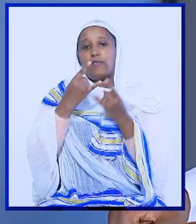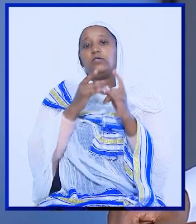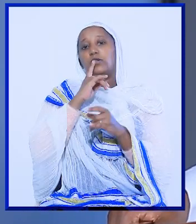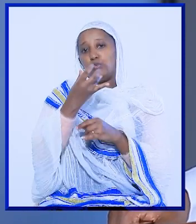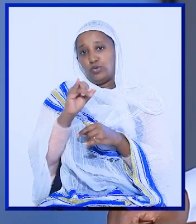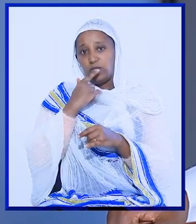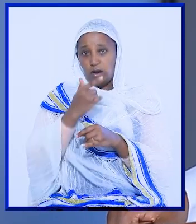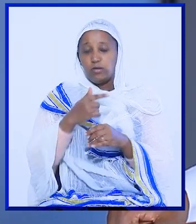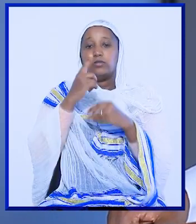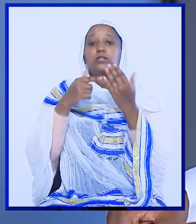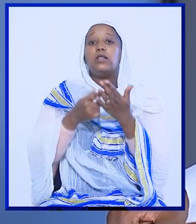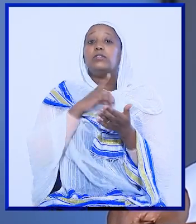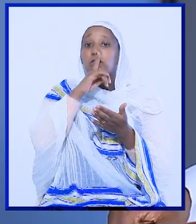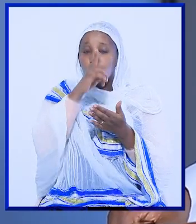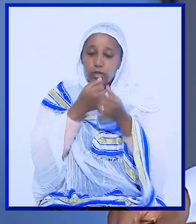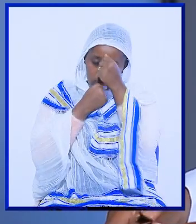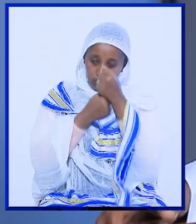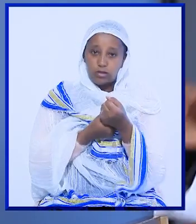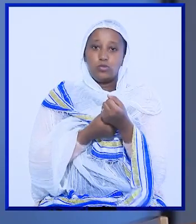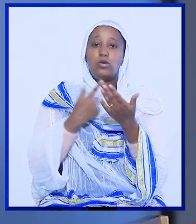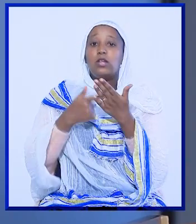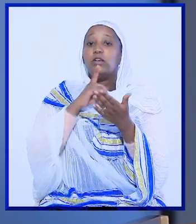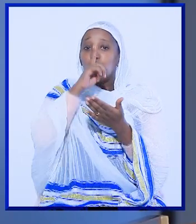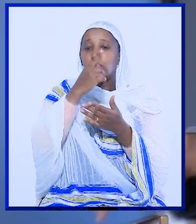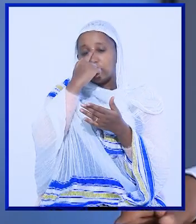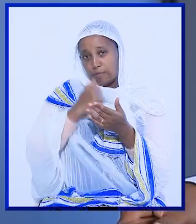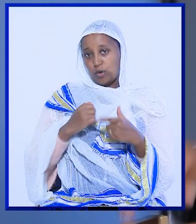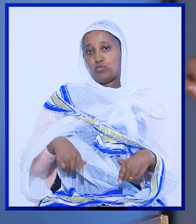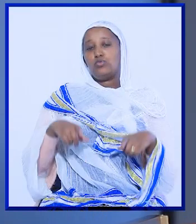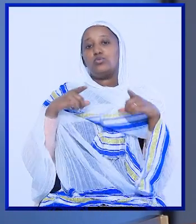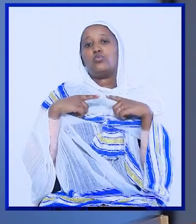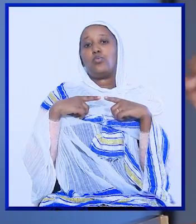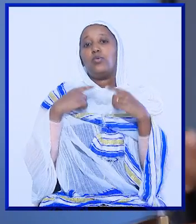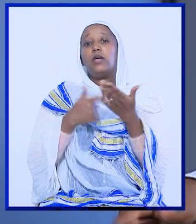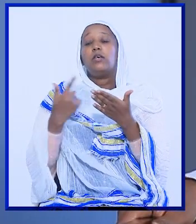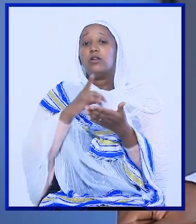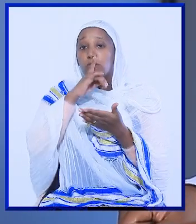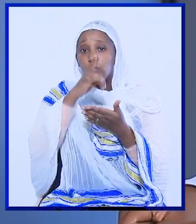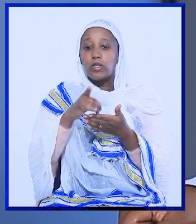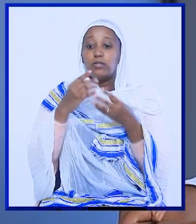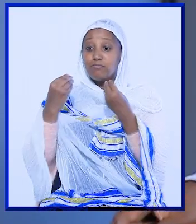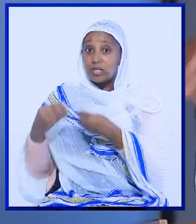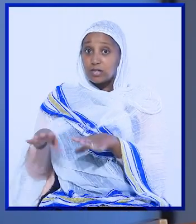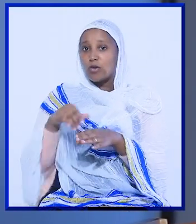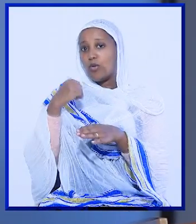ቃል ከማይጠፋ ዘር ነው እንጂ ነው የሚለው። ስለዚህ እውነት እየታዘዛችሁ ለዚህ እውነት ታምናችሁ እንድትኖሩ